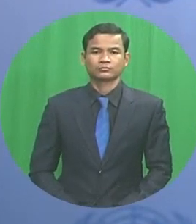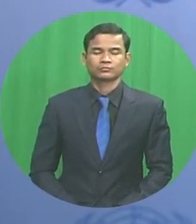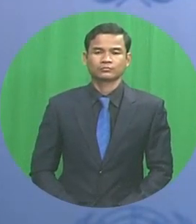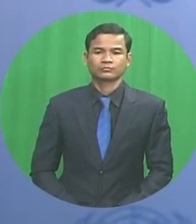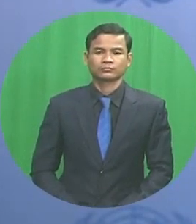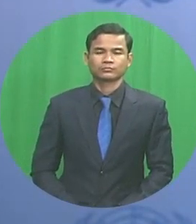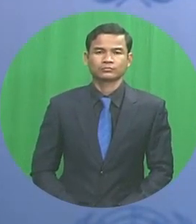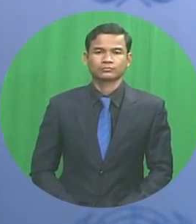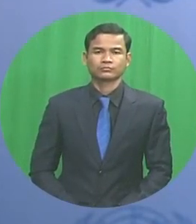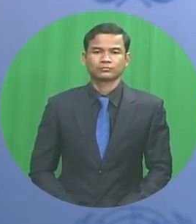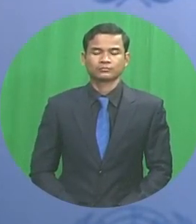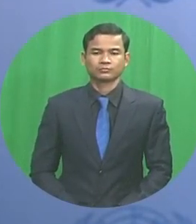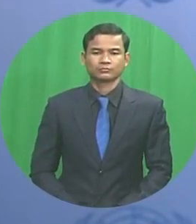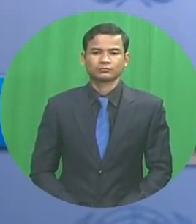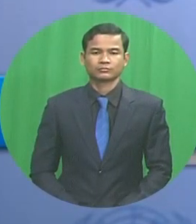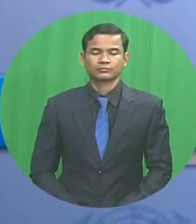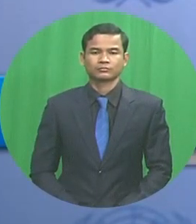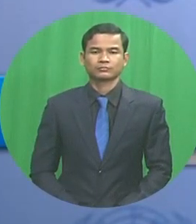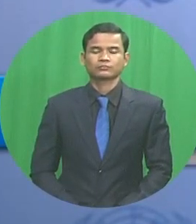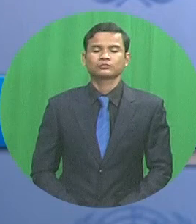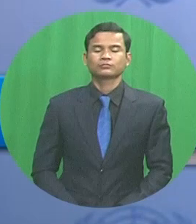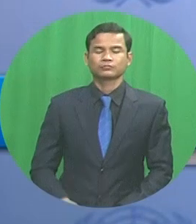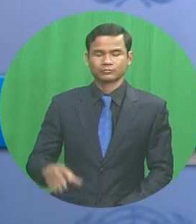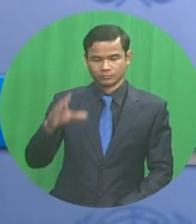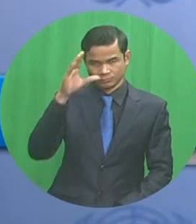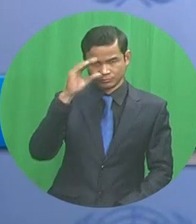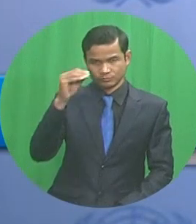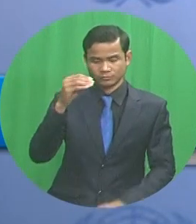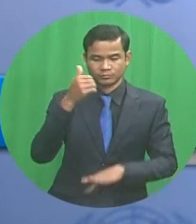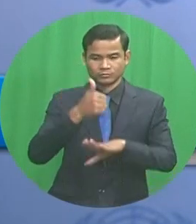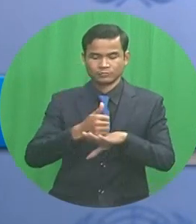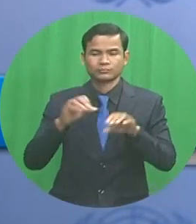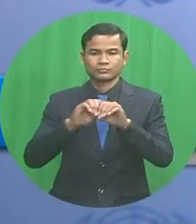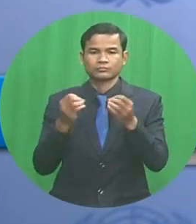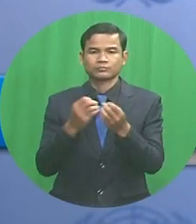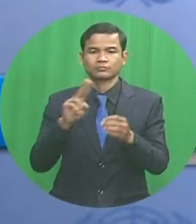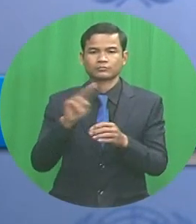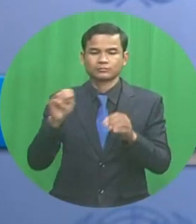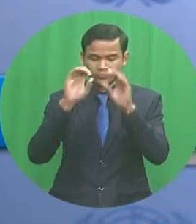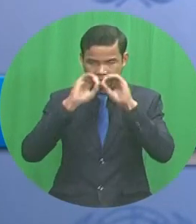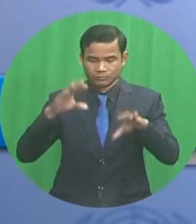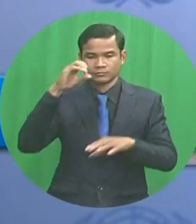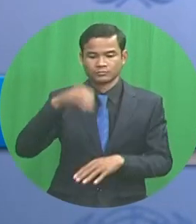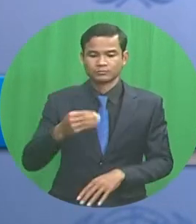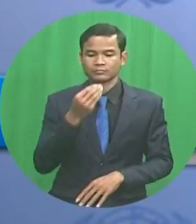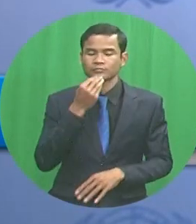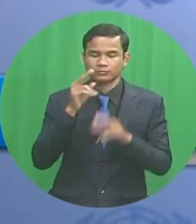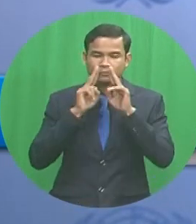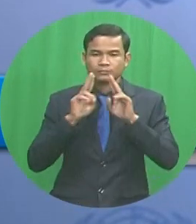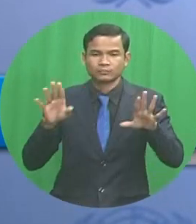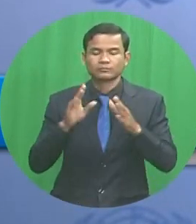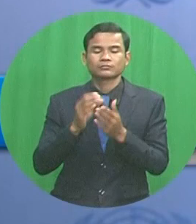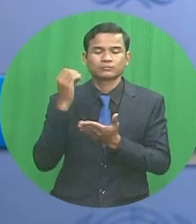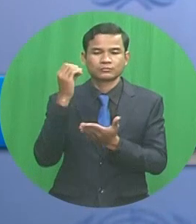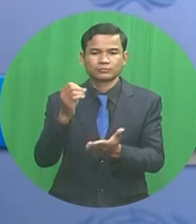is launching លោកអង់តូនីញ៉ូ Guterres បានប្រាប់អ្នកសារព័ត៌មានកាលពីថ្ងៃអង្គារថាការអំពាវនាវឲ្យមានការផ្